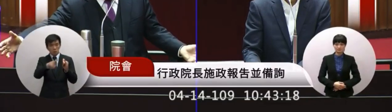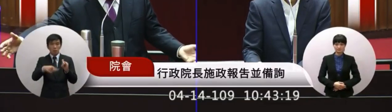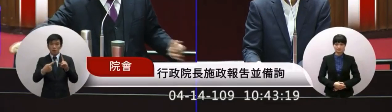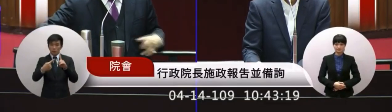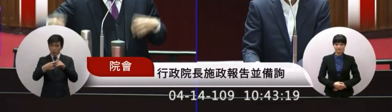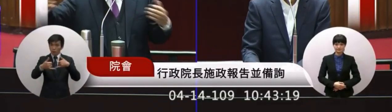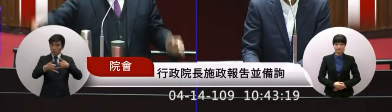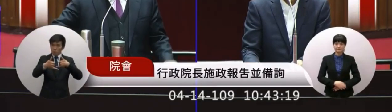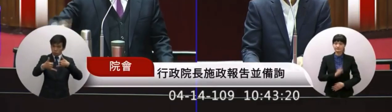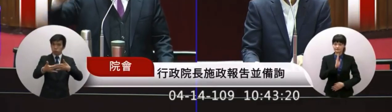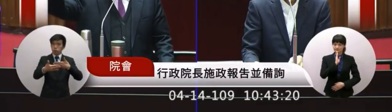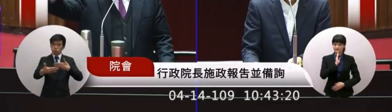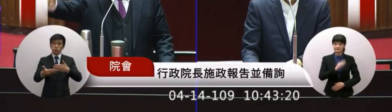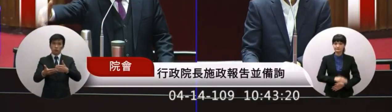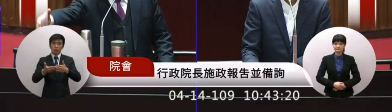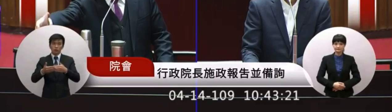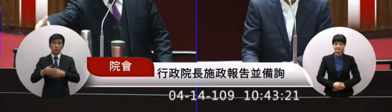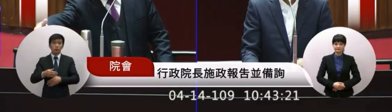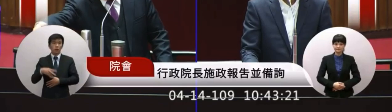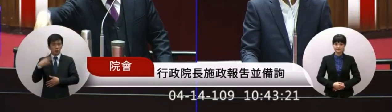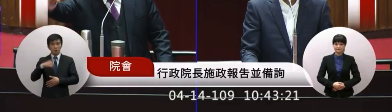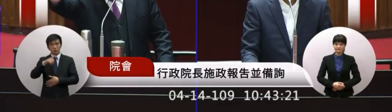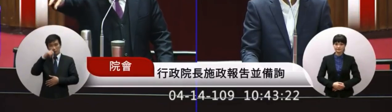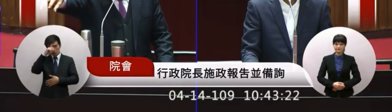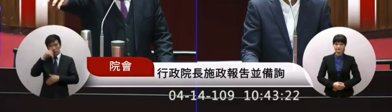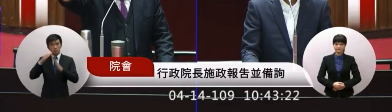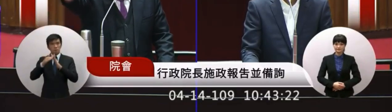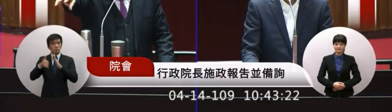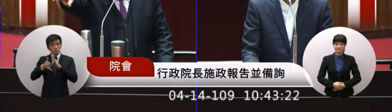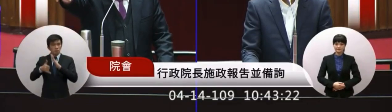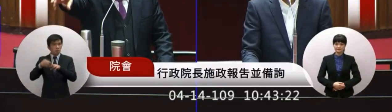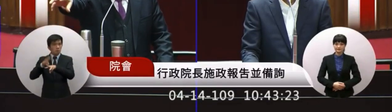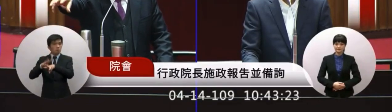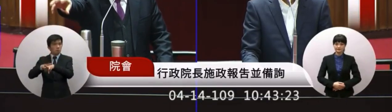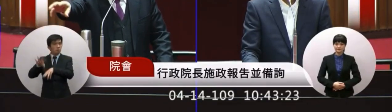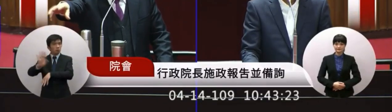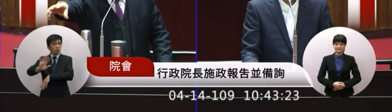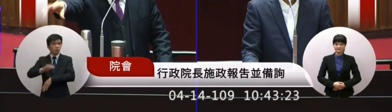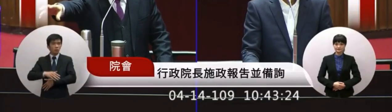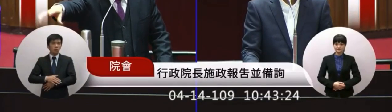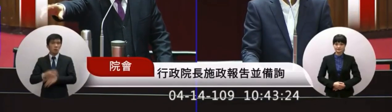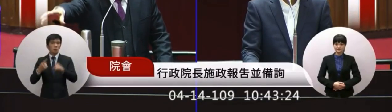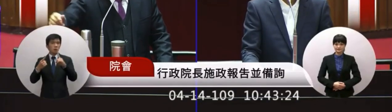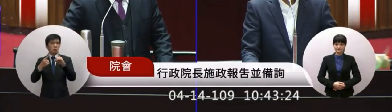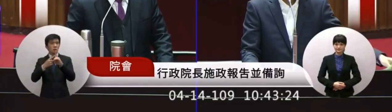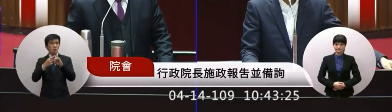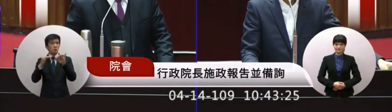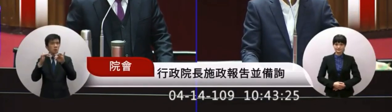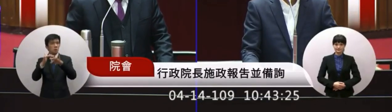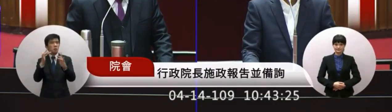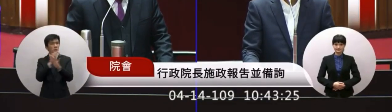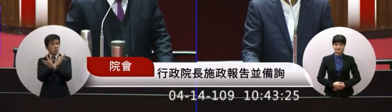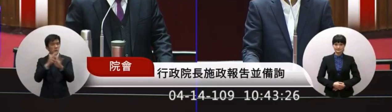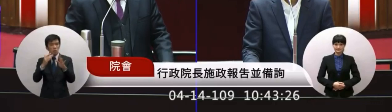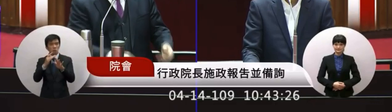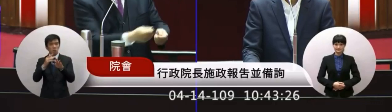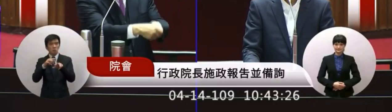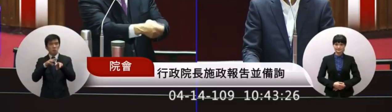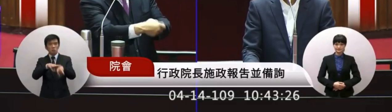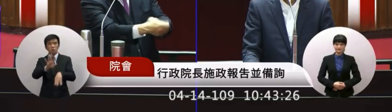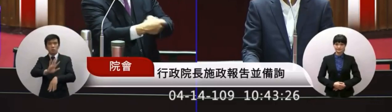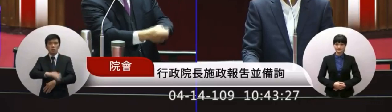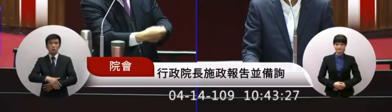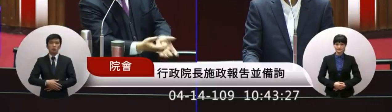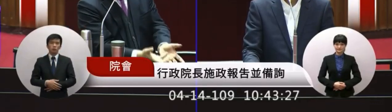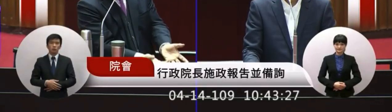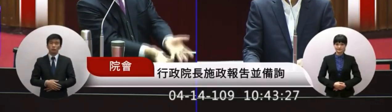距离，社交距离、还要减少出门，不要到拥挤群众过多的场合。 对， 跟